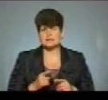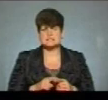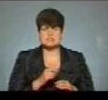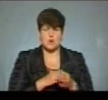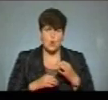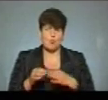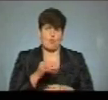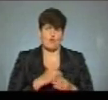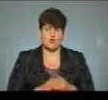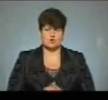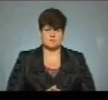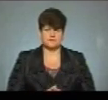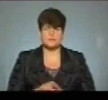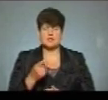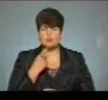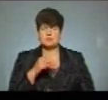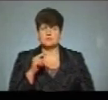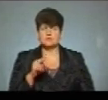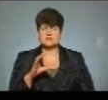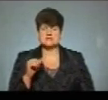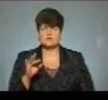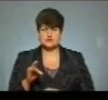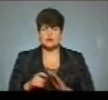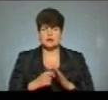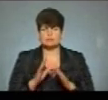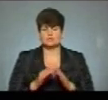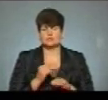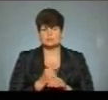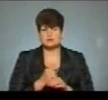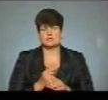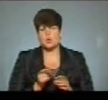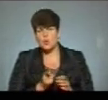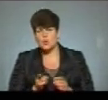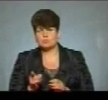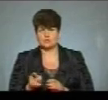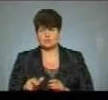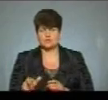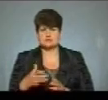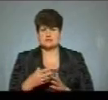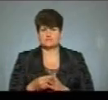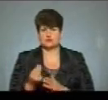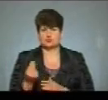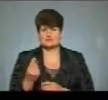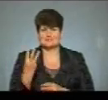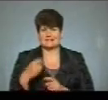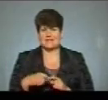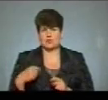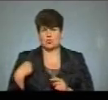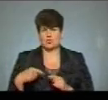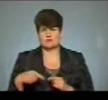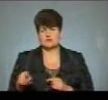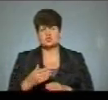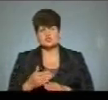обговоримо. За словами Петра Савончика, кар'єр будуватиме об'їзну за свої кошти. Дорога матиме 3 кілометри. Частина цієї землі –